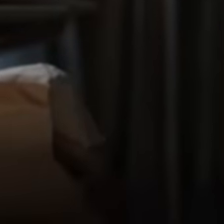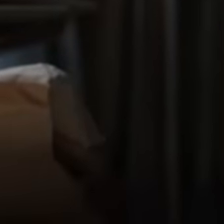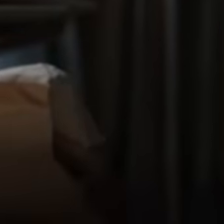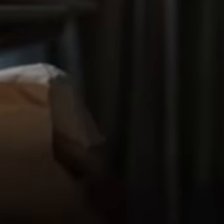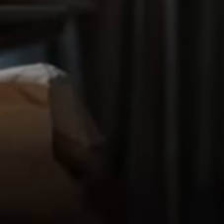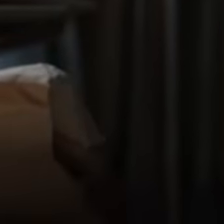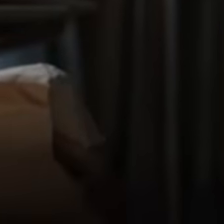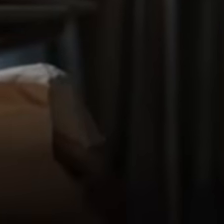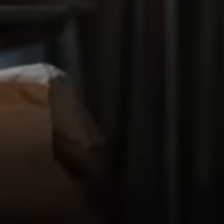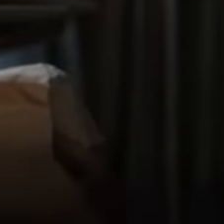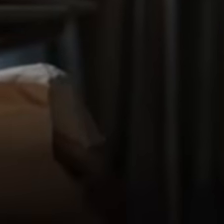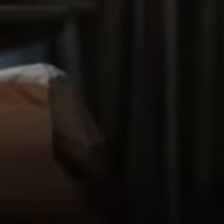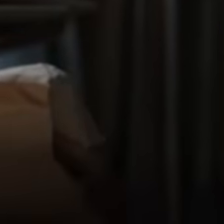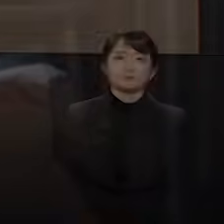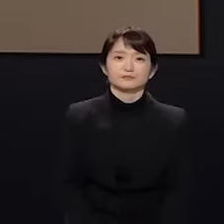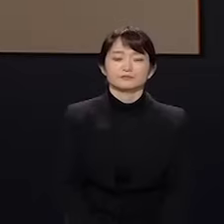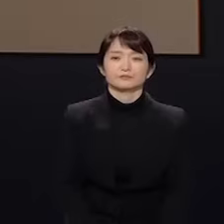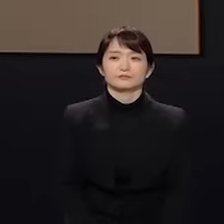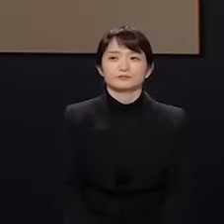이어갑니다